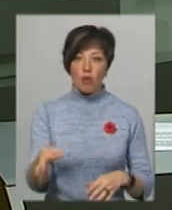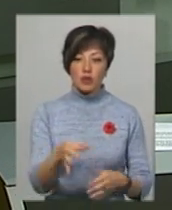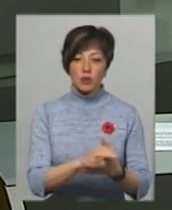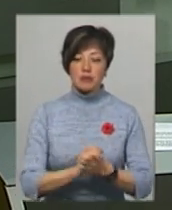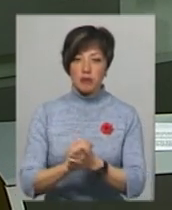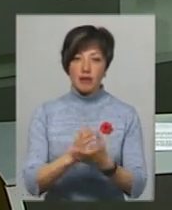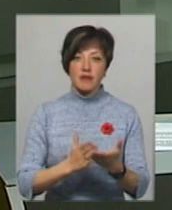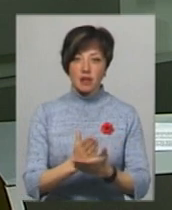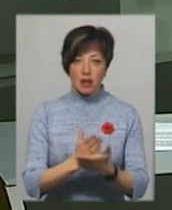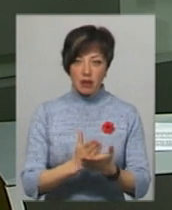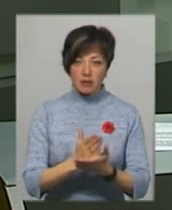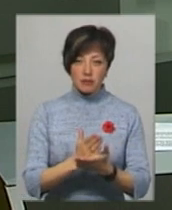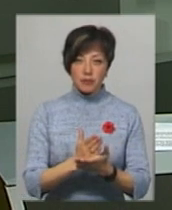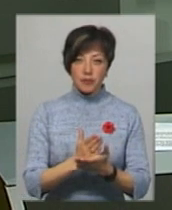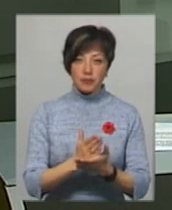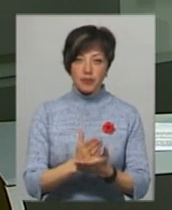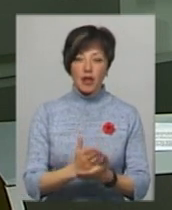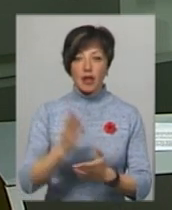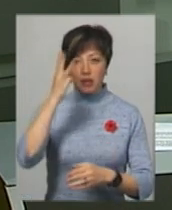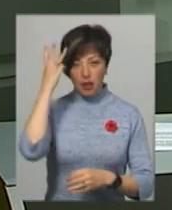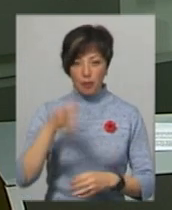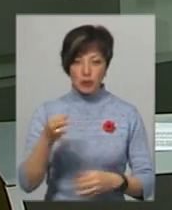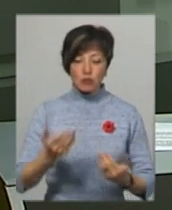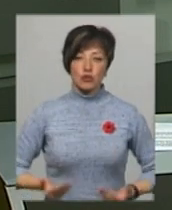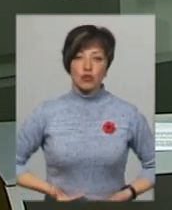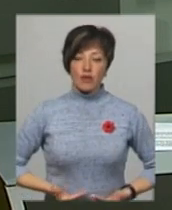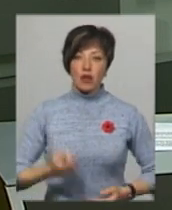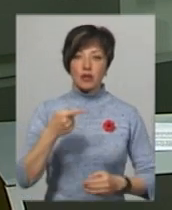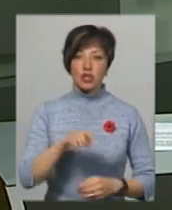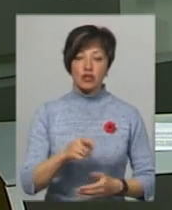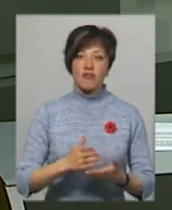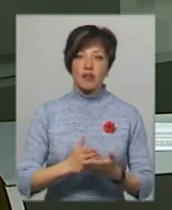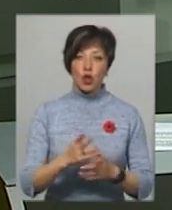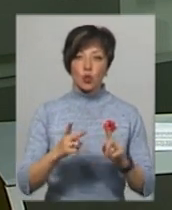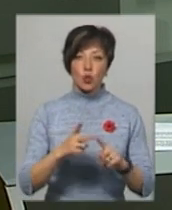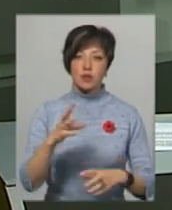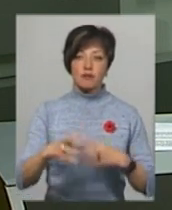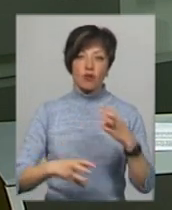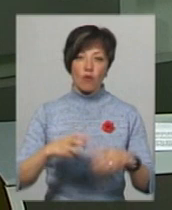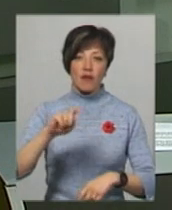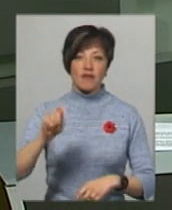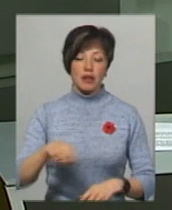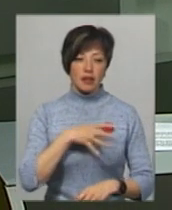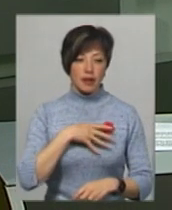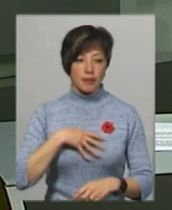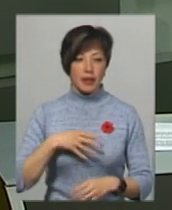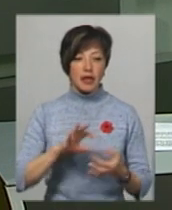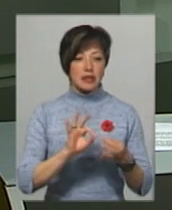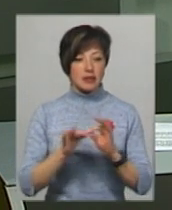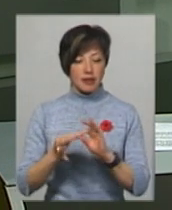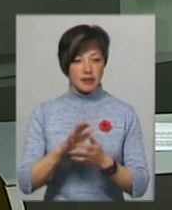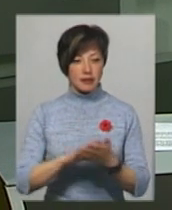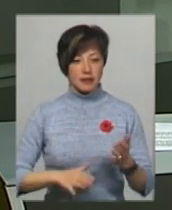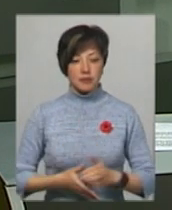спілки ветеранів Володимира Купратого, на Хмельниччині проживає майже 1000 ветеранів Другої світової війни. Деталі у сюжеті